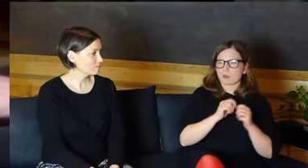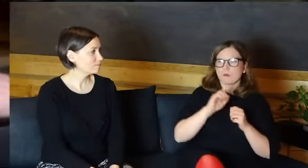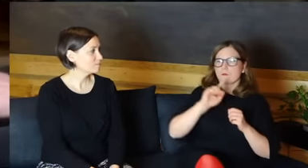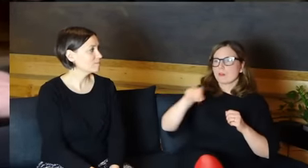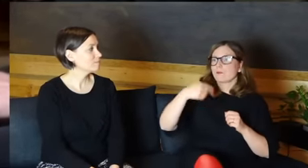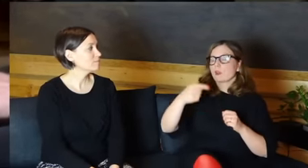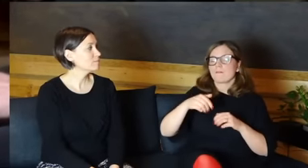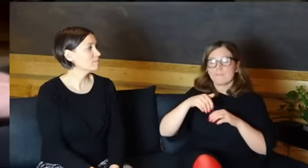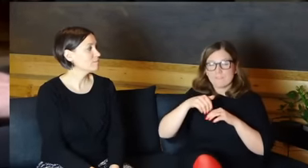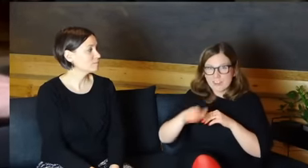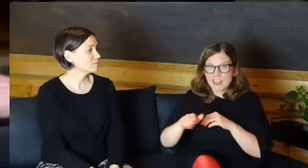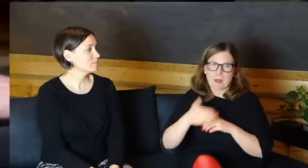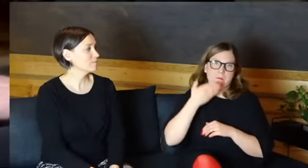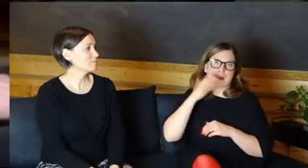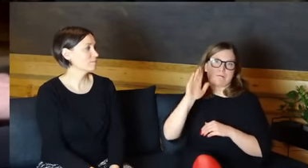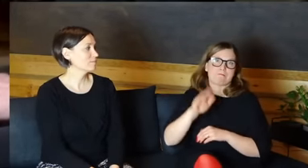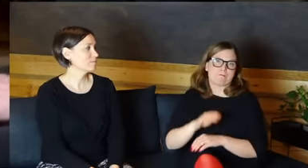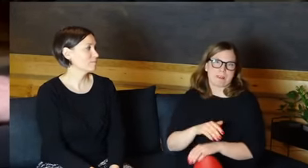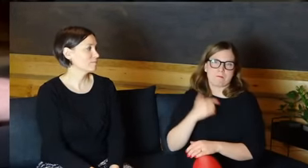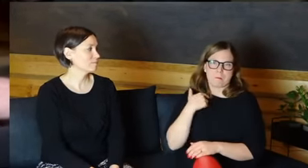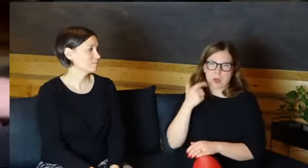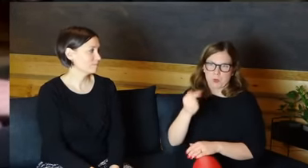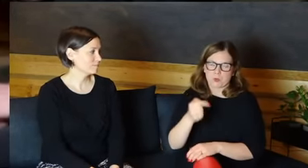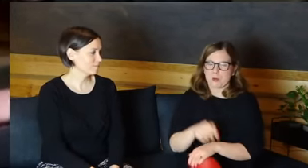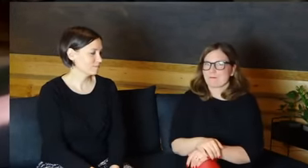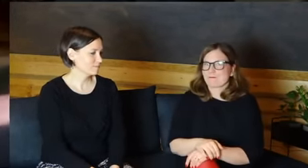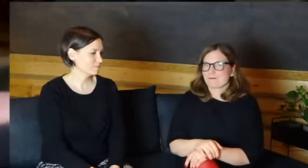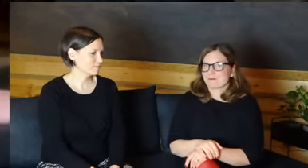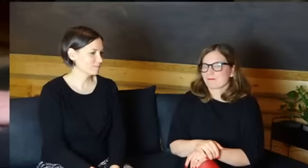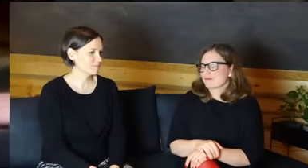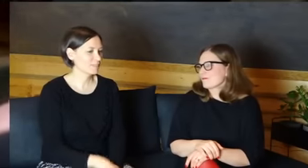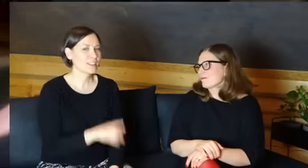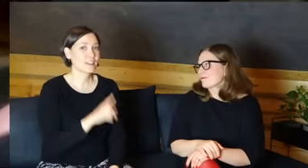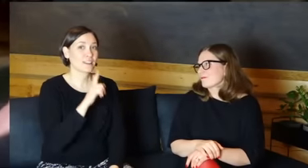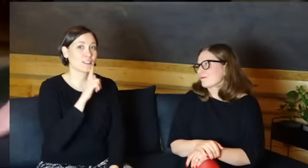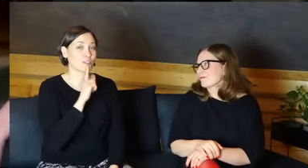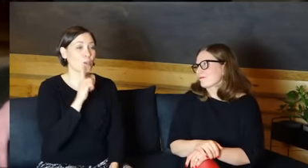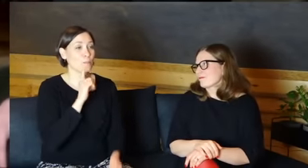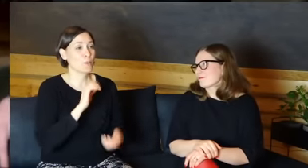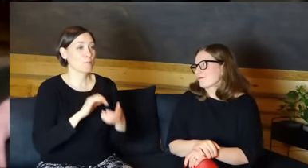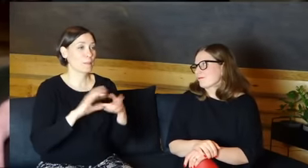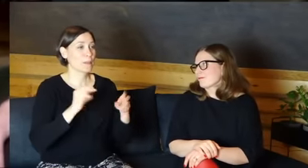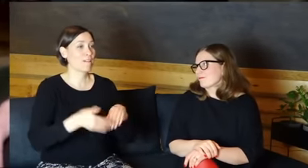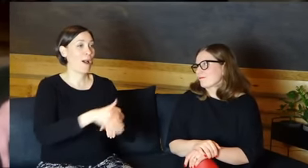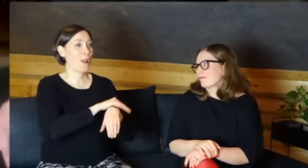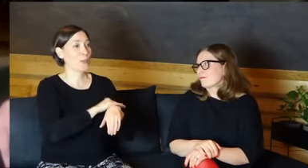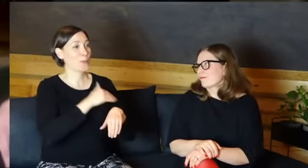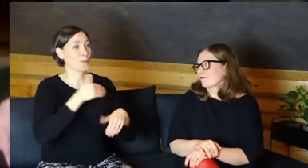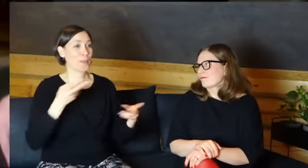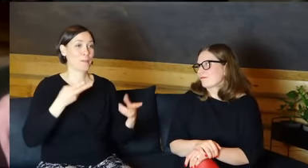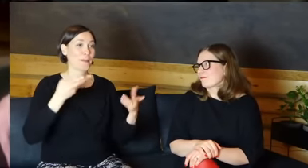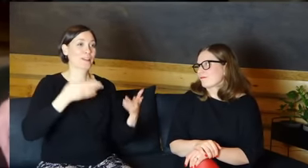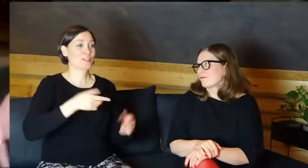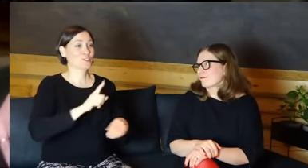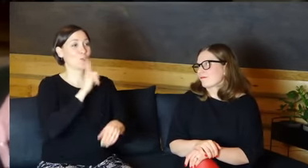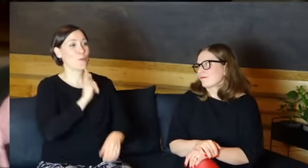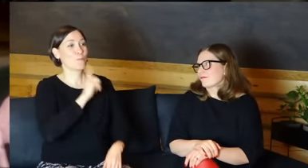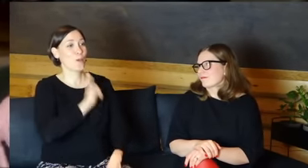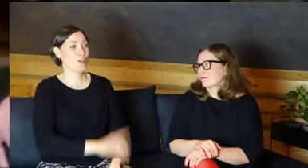Joo, hyvä ja lyhyesti. Työkaveri ennen kaikkea. Söpö kaljuna. Kyllä, söpö